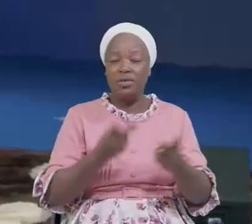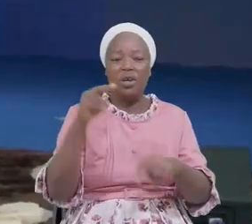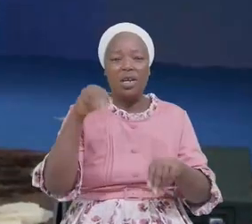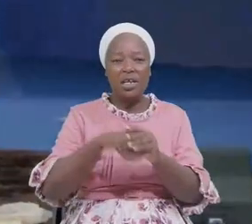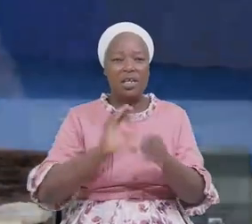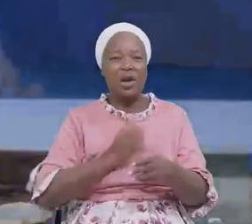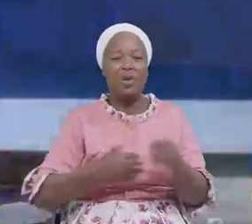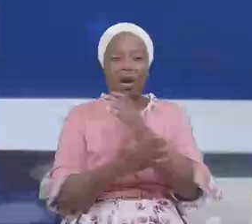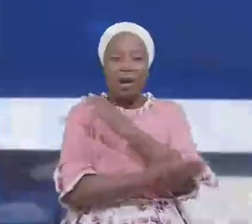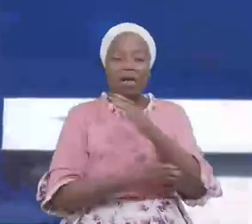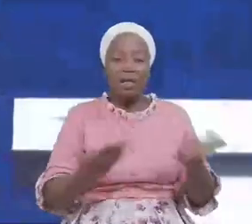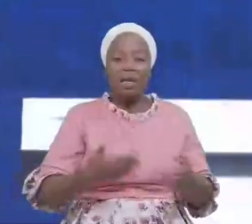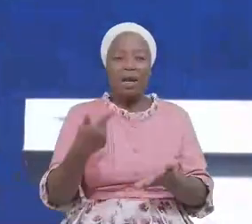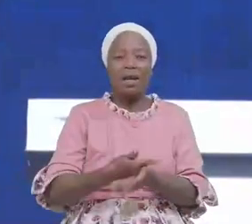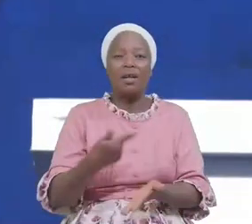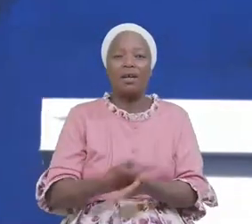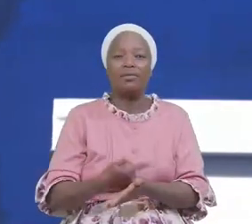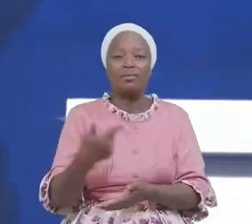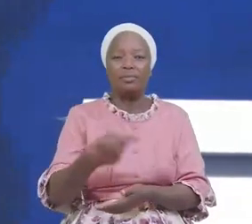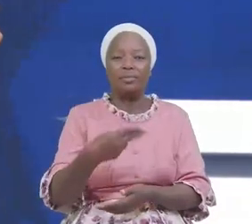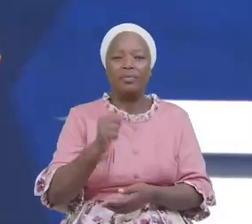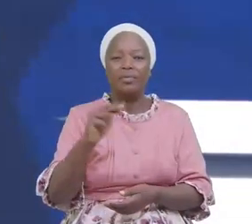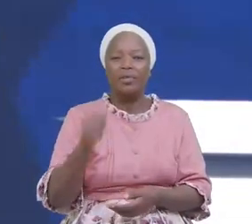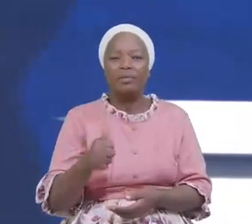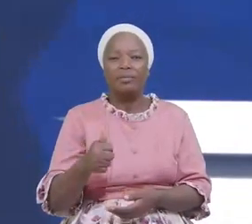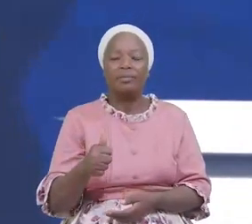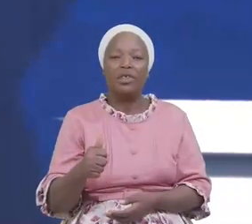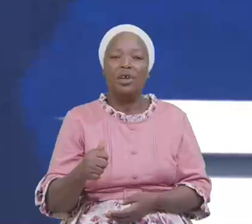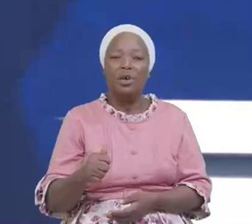La visitation de Dieu dans notre pays ici au Ghana.